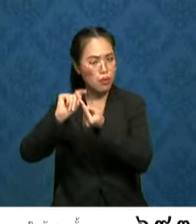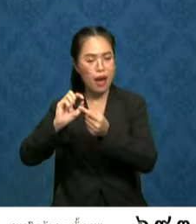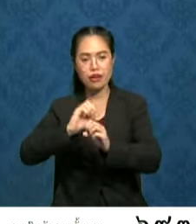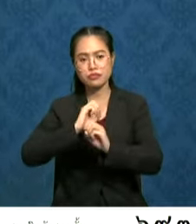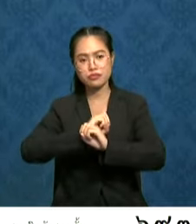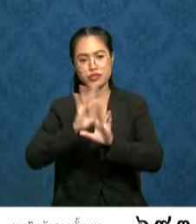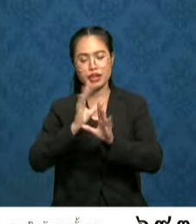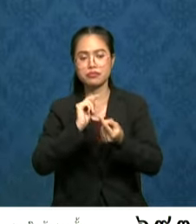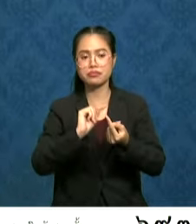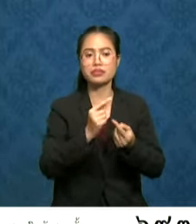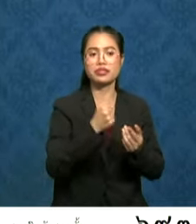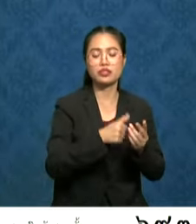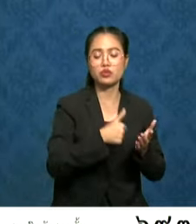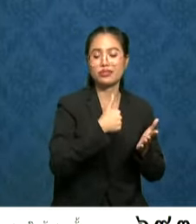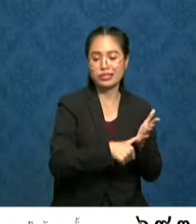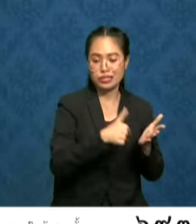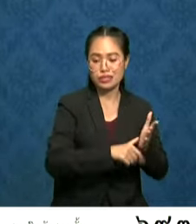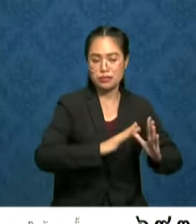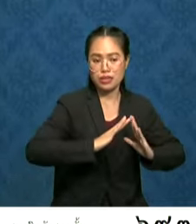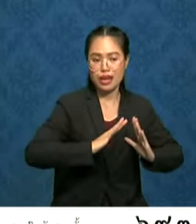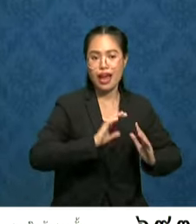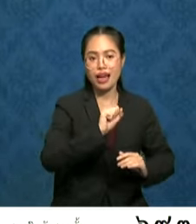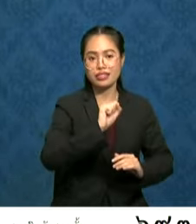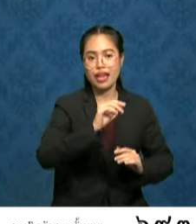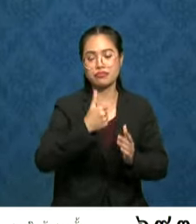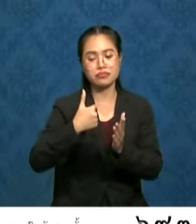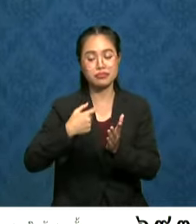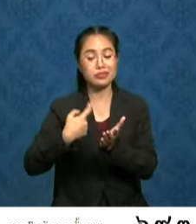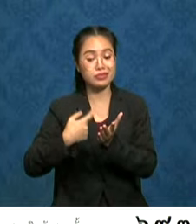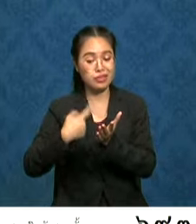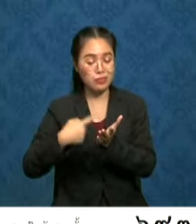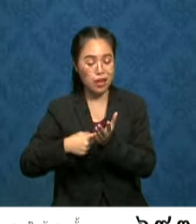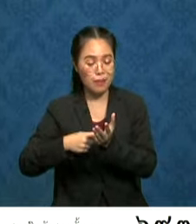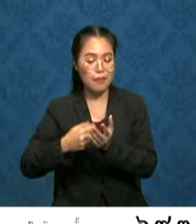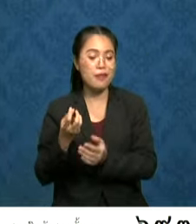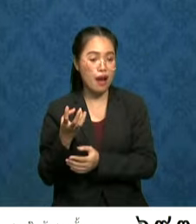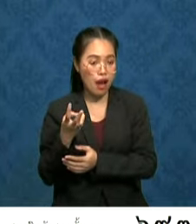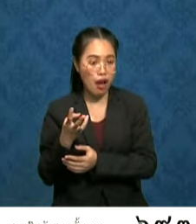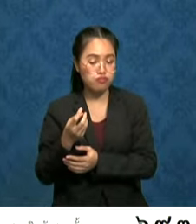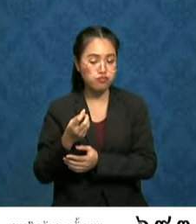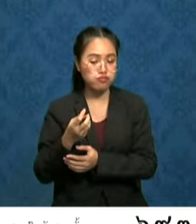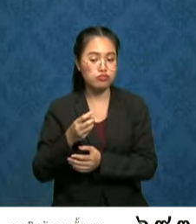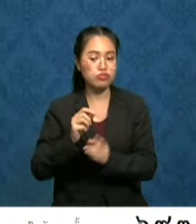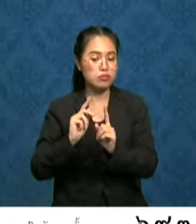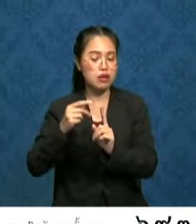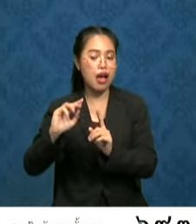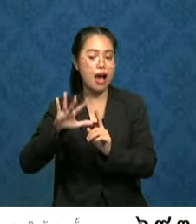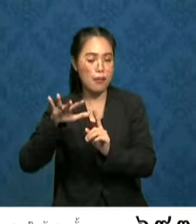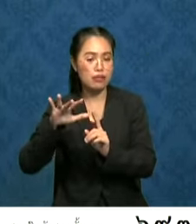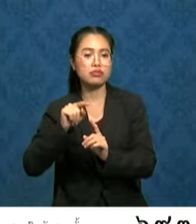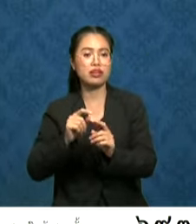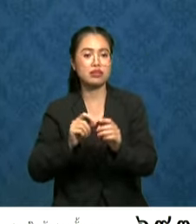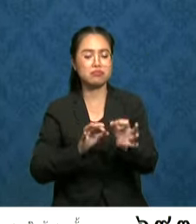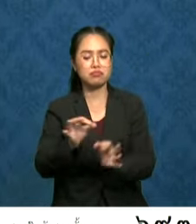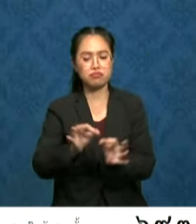หนี้เกษตรการรายย่อยนะคะต่ำกว่า 500,000บาทอย่าน้อย 3ปีจำนำข้าวที่ราคาเกวียนละ15,000บาทนะคะไม่ว่าเราจะเห็นด้วยหรือไม่เห็นด้วยกับรา